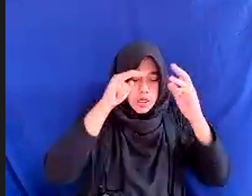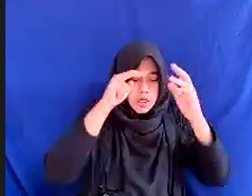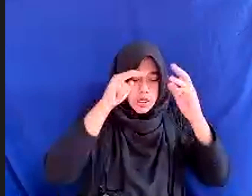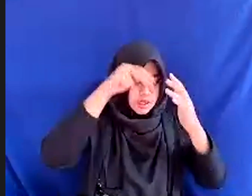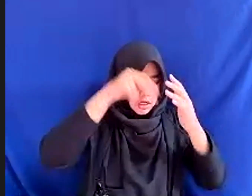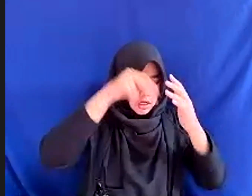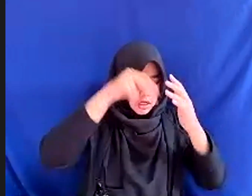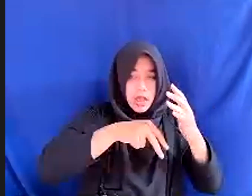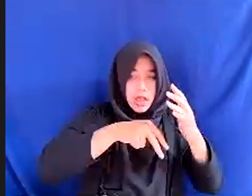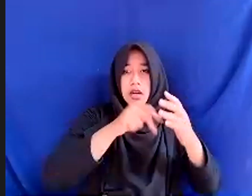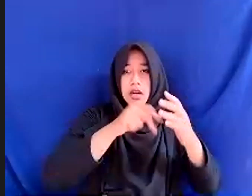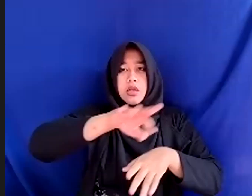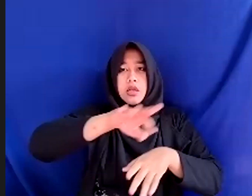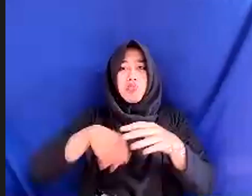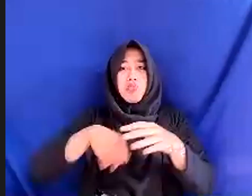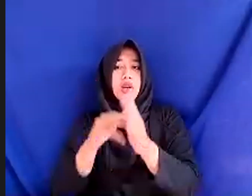segala